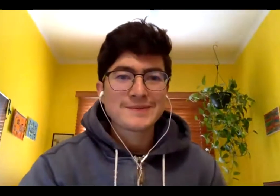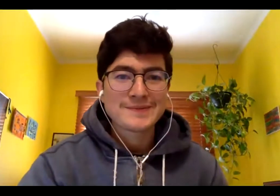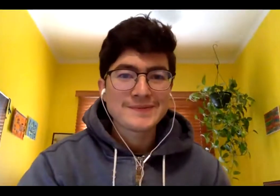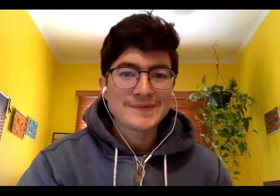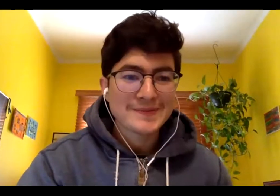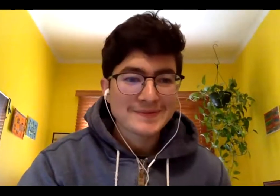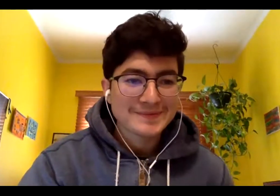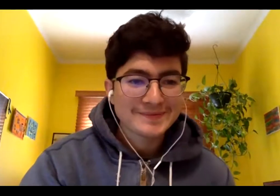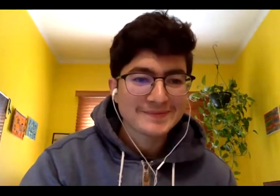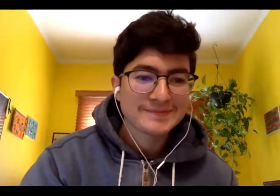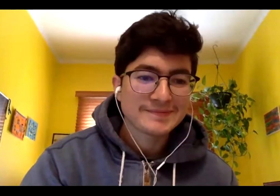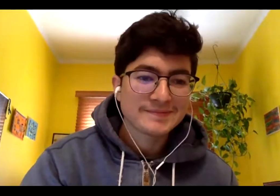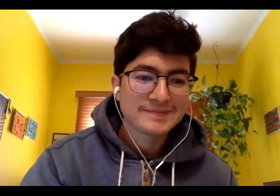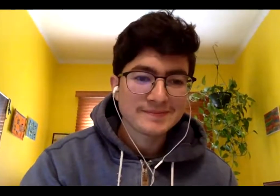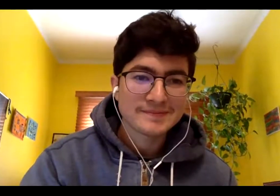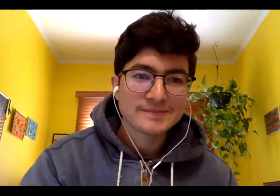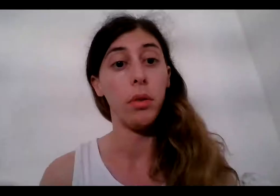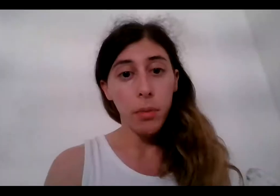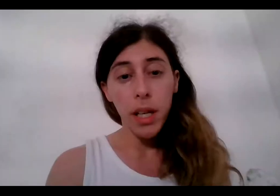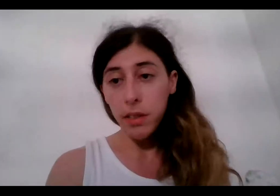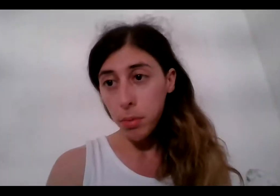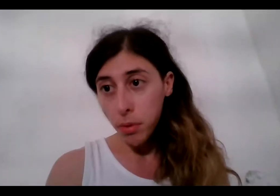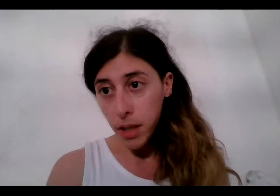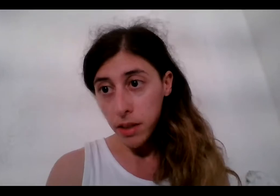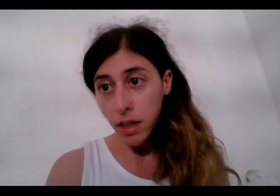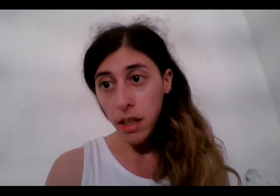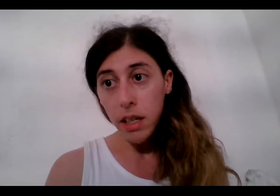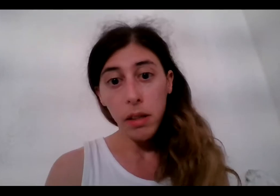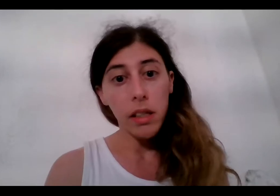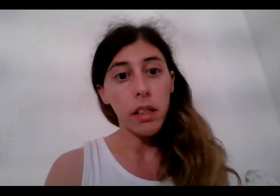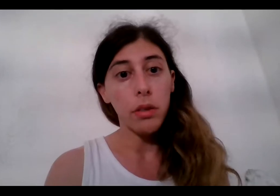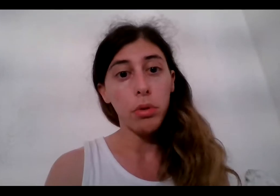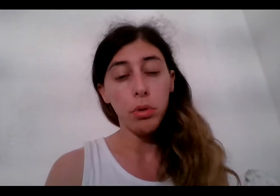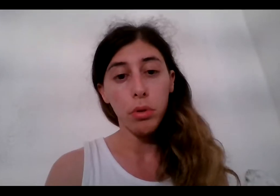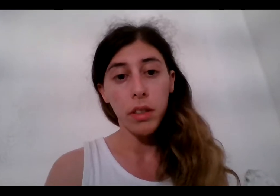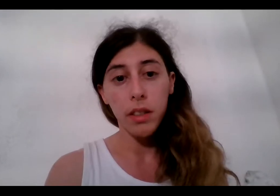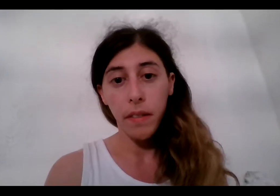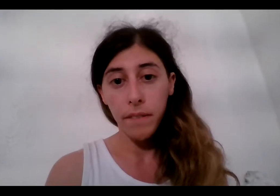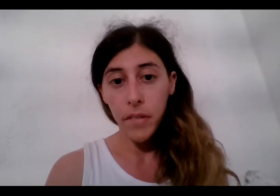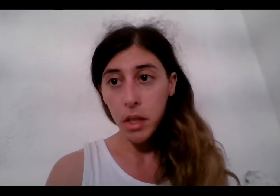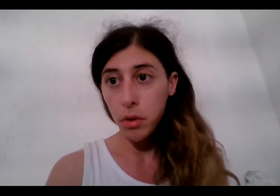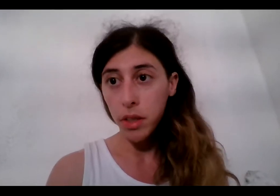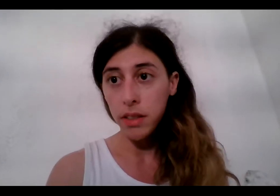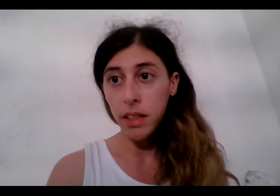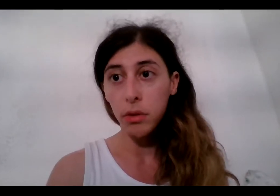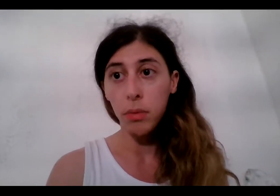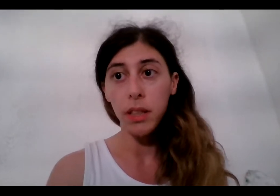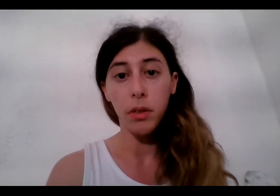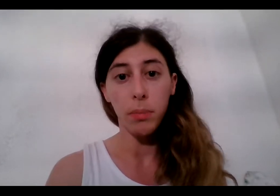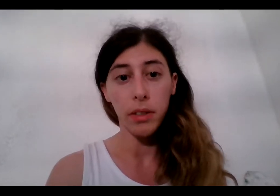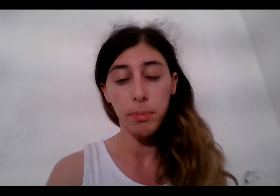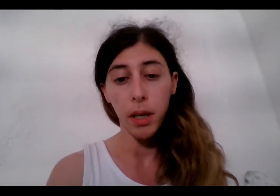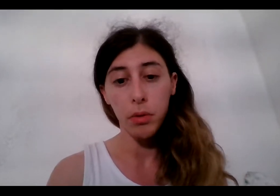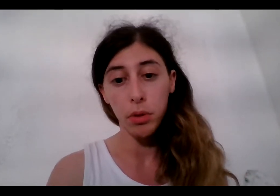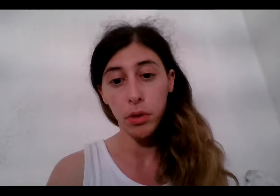minutes. D'accord. Alors, je vais développer l'exemple marseillais et Voy a desarrollar el ejemplo de on Marsella essaie de mettre